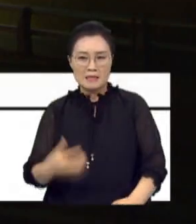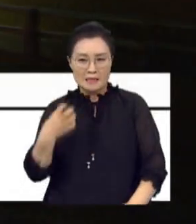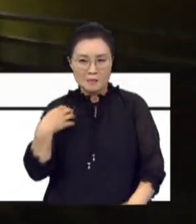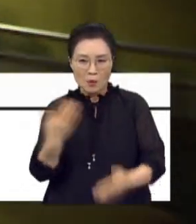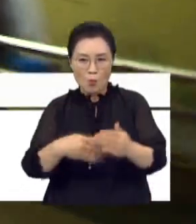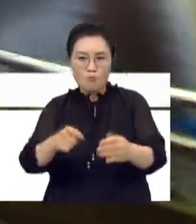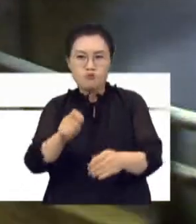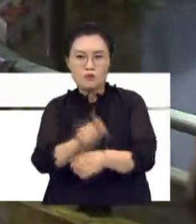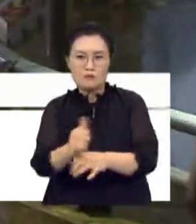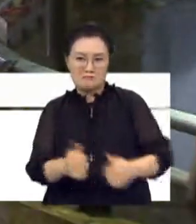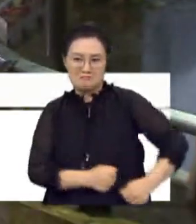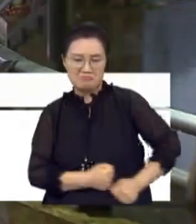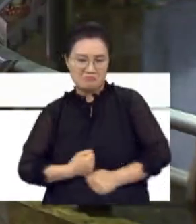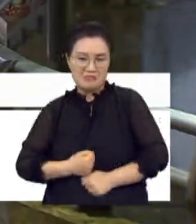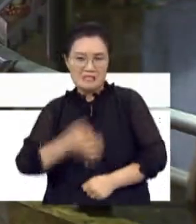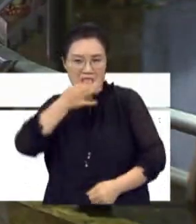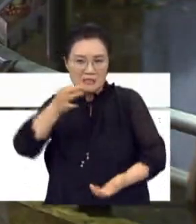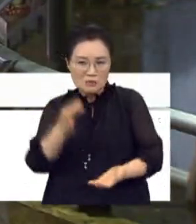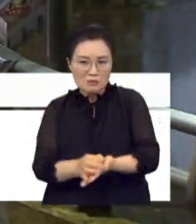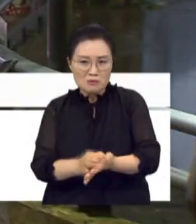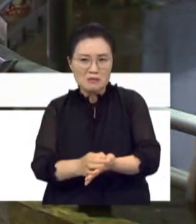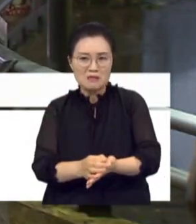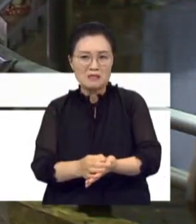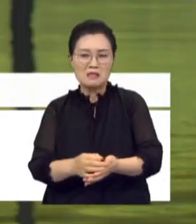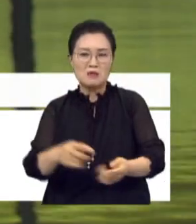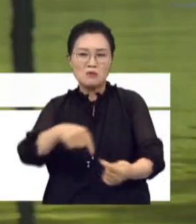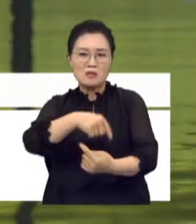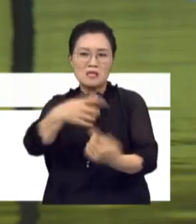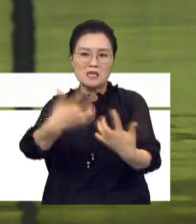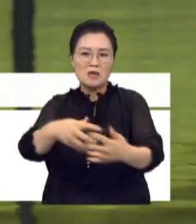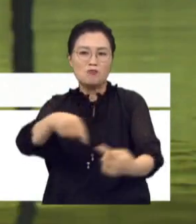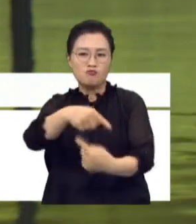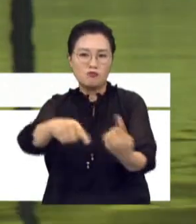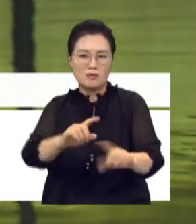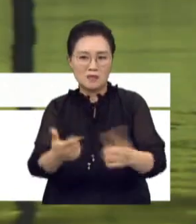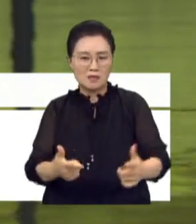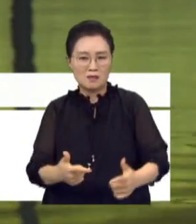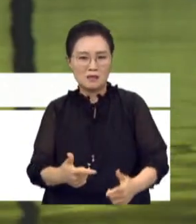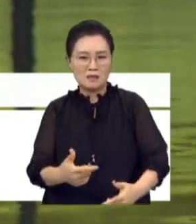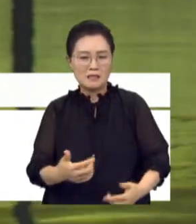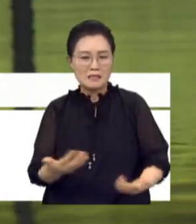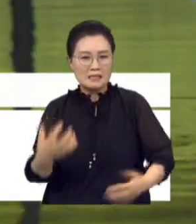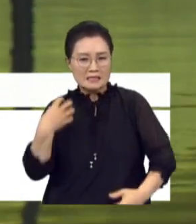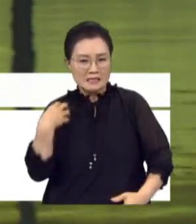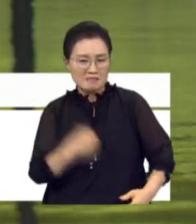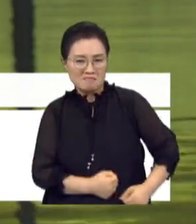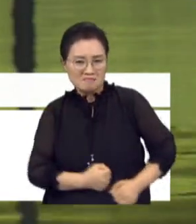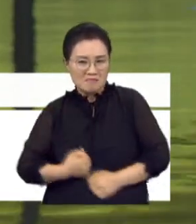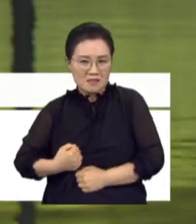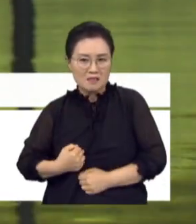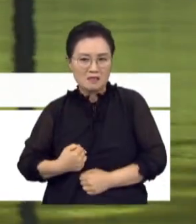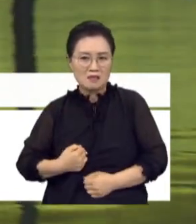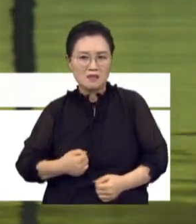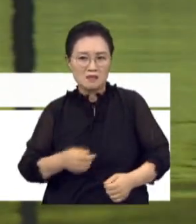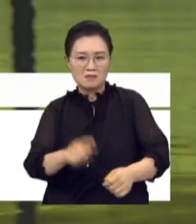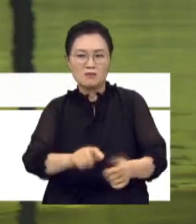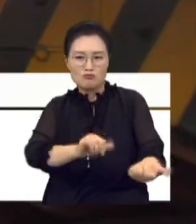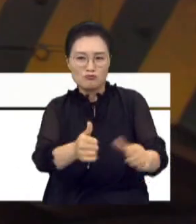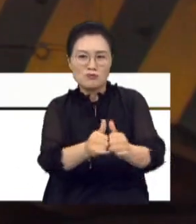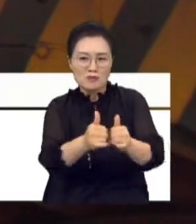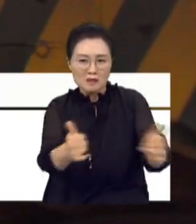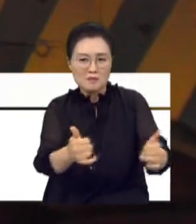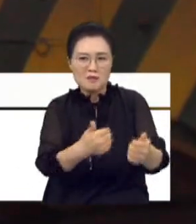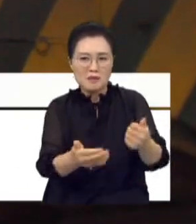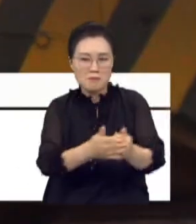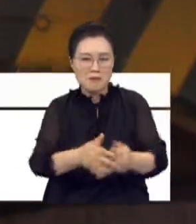과실로 인하여 그 대비책이 제대로 작동 하지 못하였습니다 그 주의 홀을 다 하지 못한 공원 드린 피고인들에 대하여 사고의 발생 및